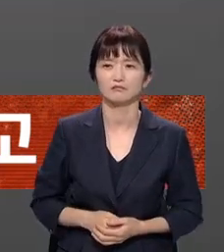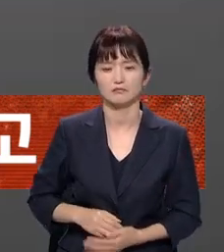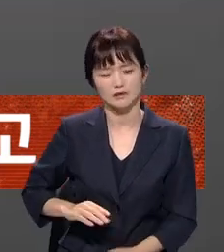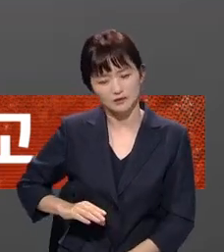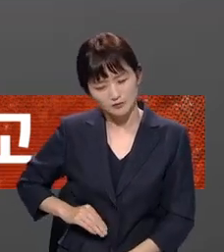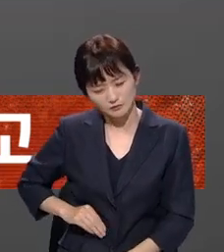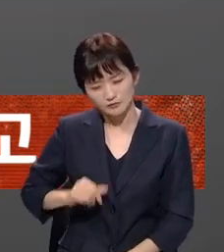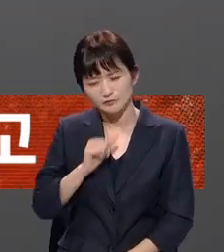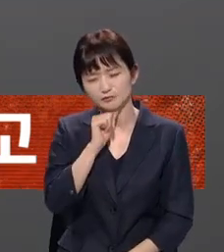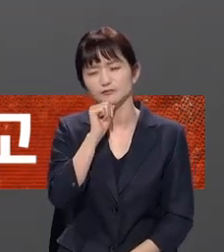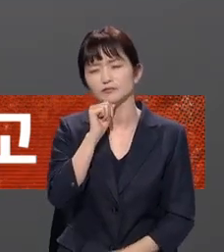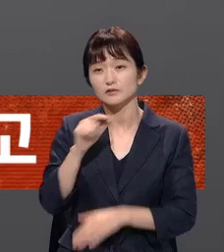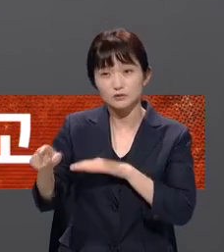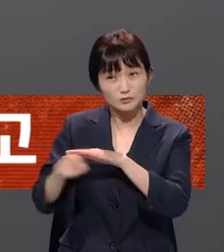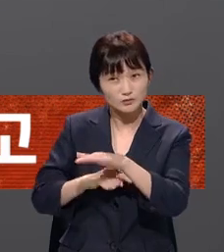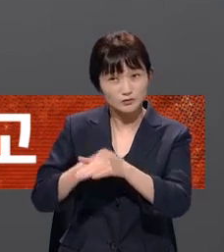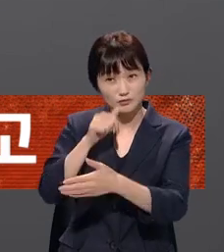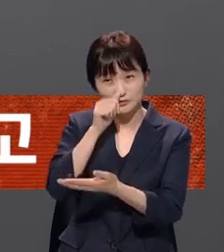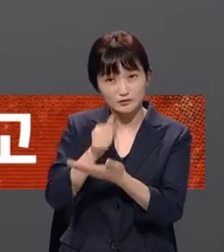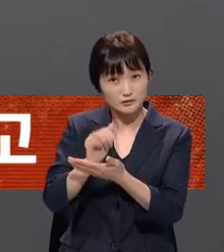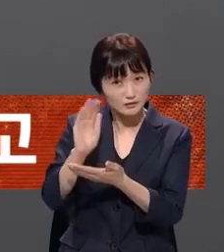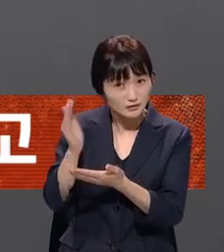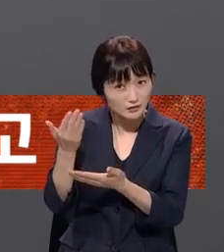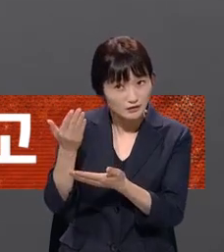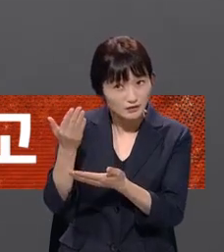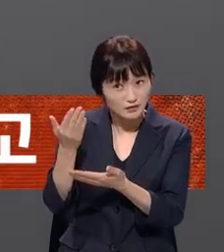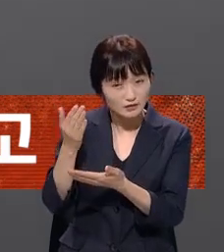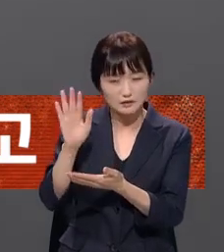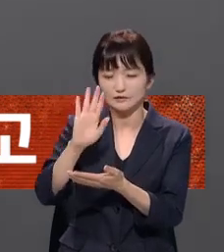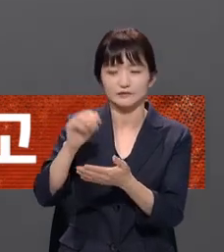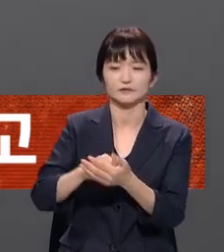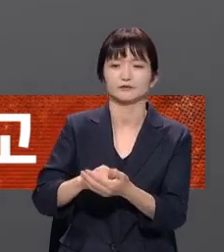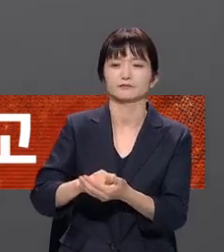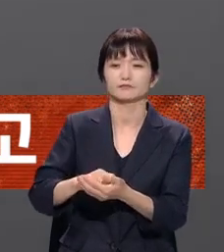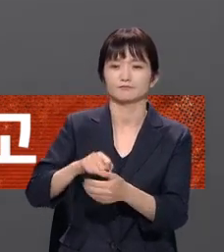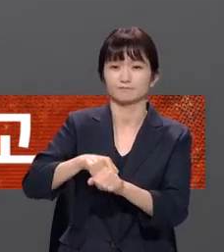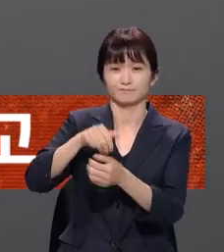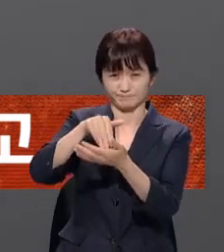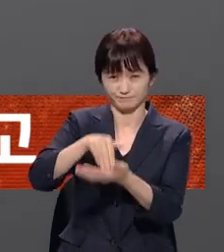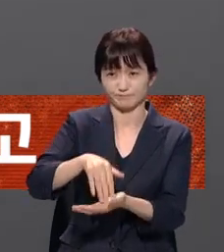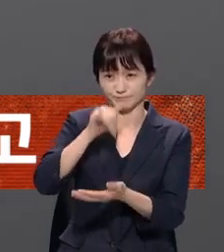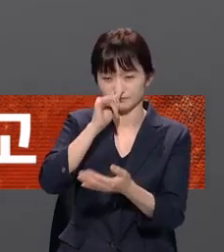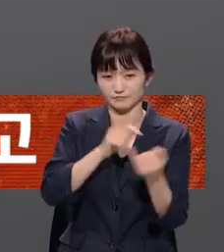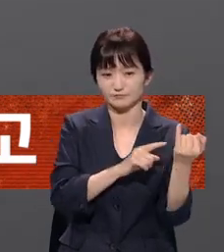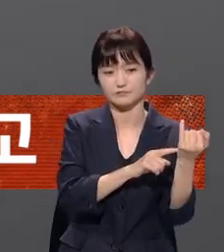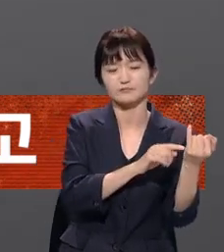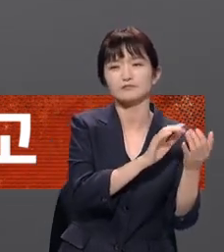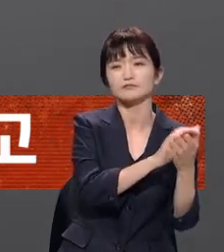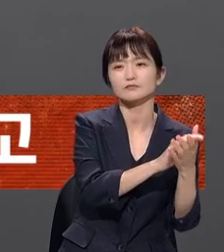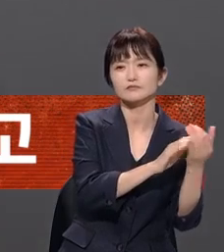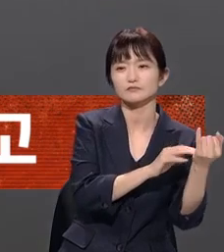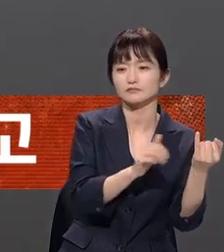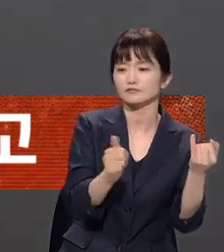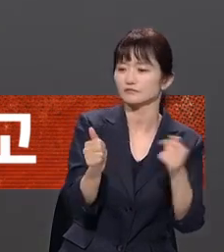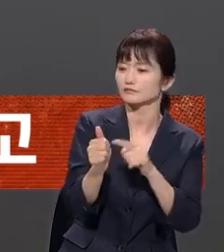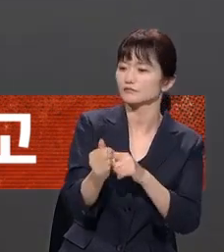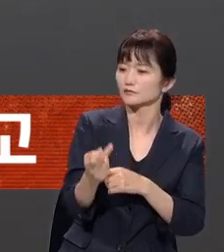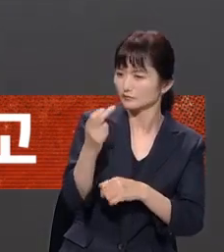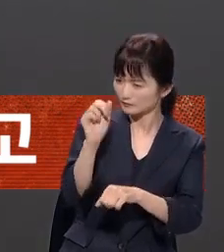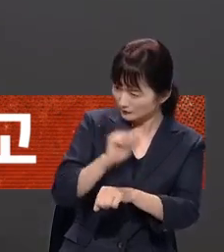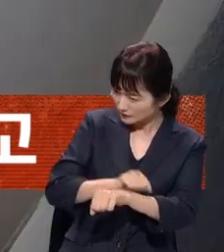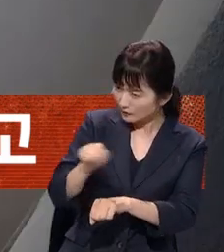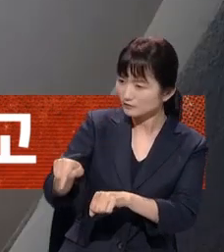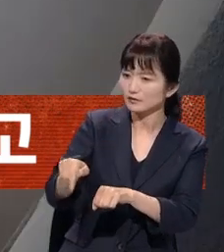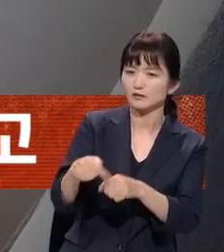때 절도죄가 될 수 있느냐 오히려 더 처벌받을 수가 있습니다 저 여자친구가 만약에 오빠 잘했어 그러면